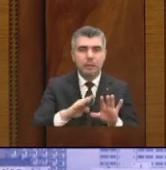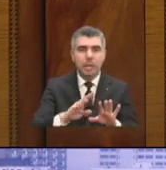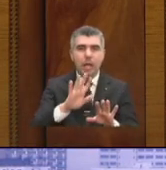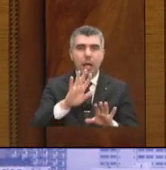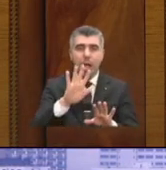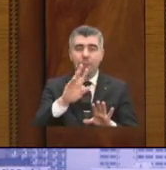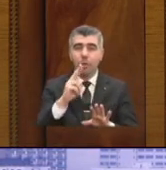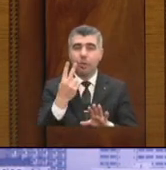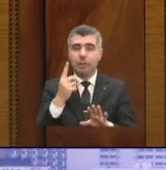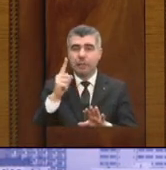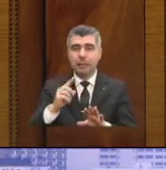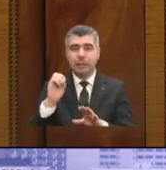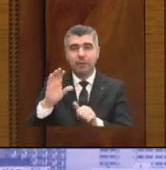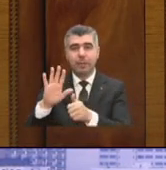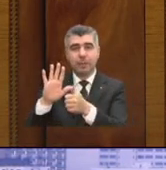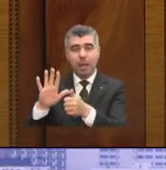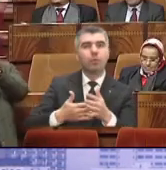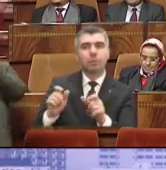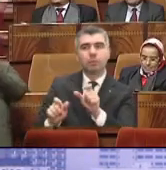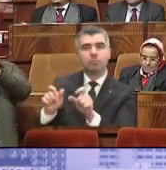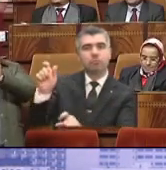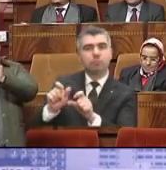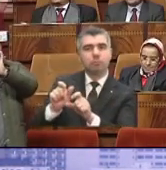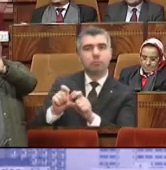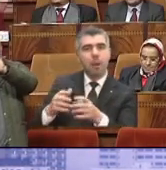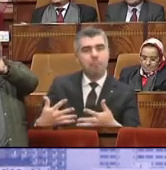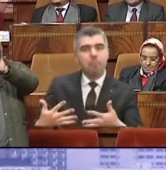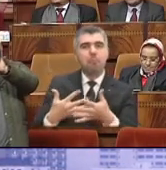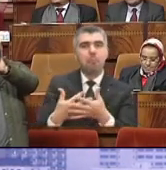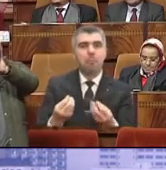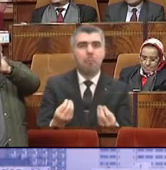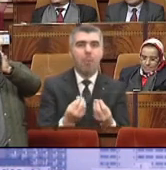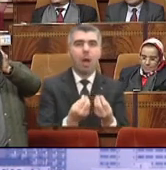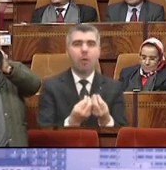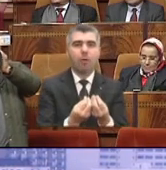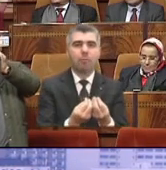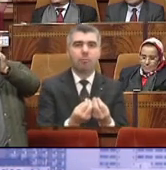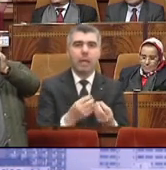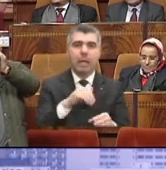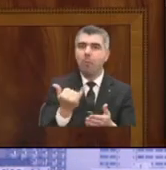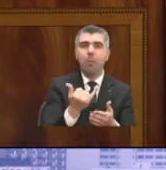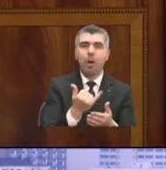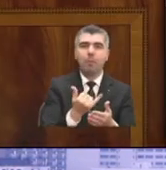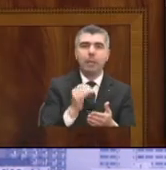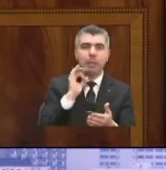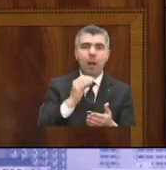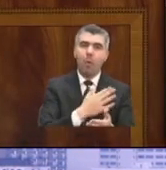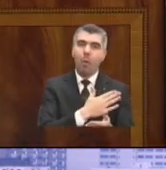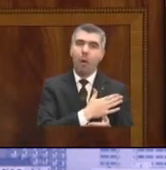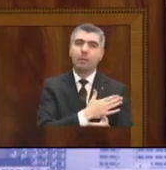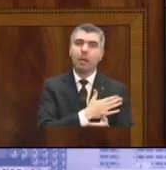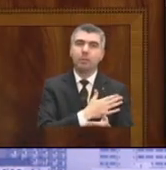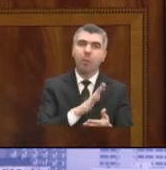على مجموعه من على برنامجها الحكومي على مجموعه كذلك مشاريع القوانين الى غير ذلك مع الاسف